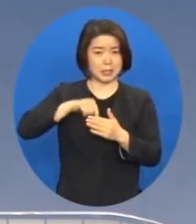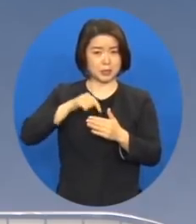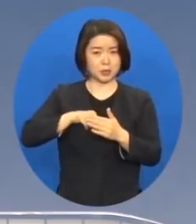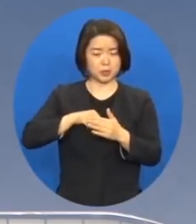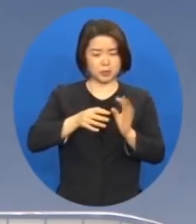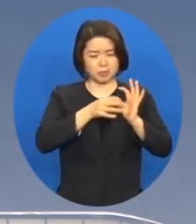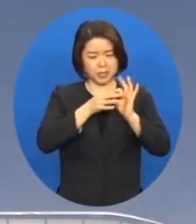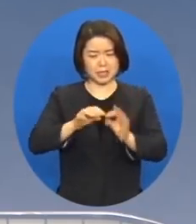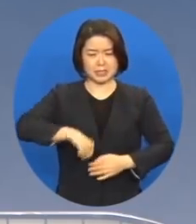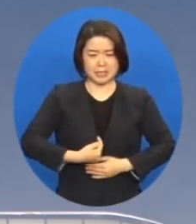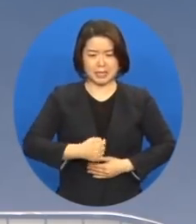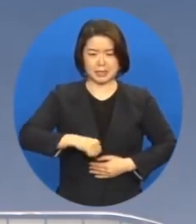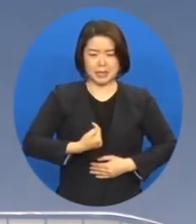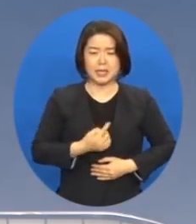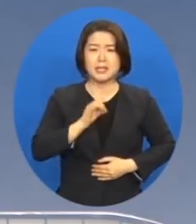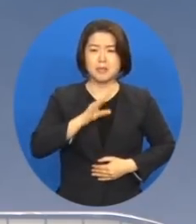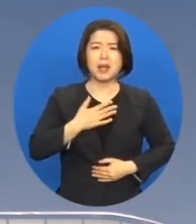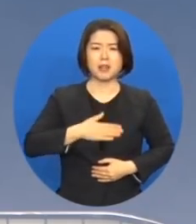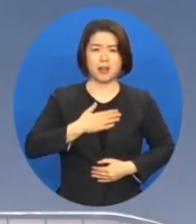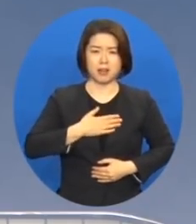끊임없이 자기밖에 생각을 못해요.